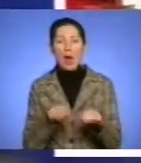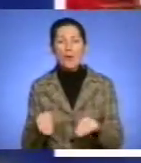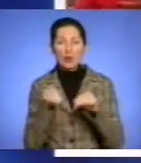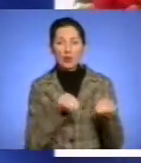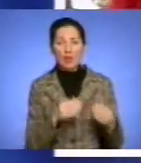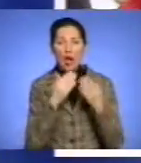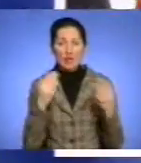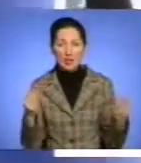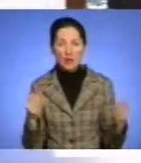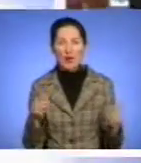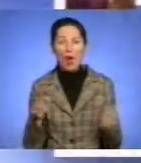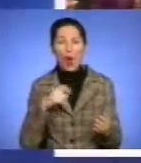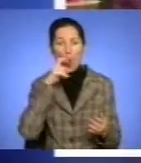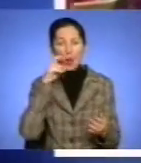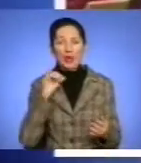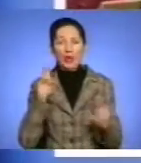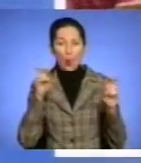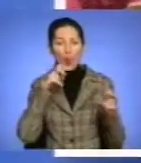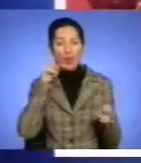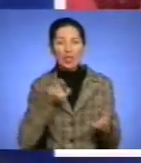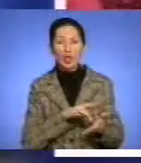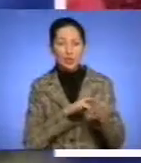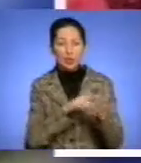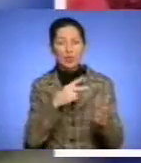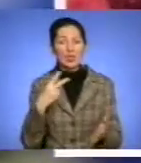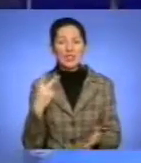і туризм-2013».